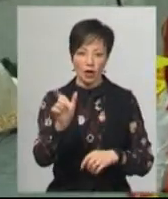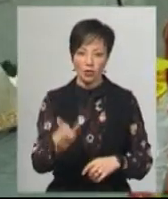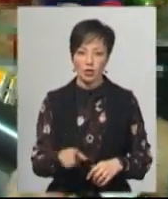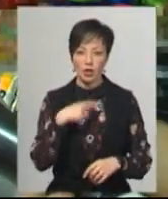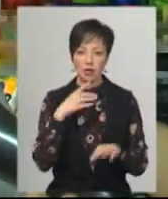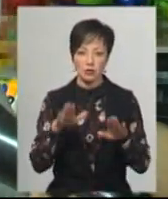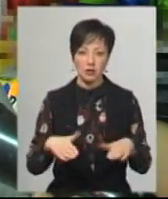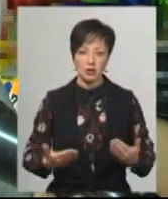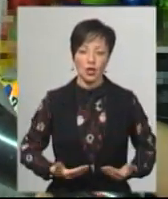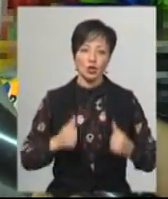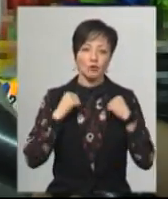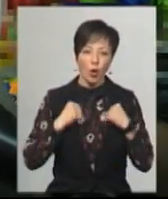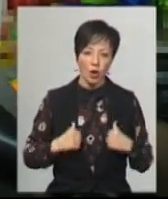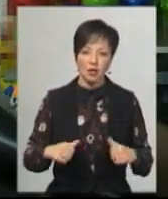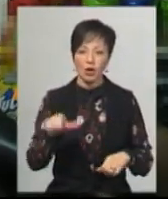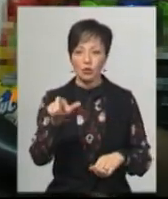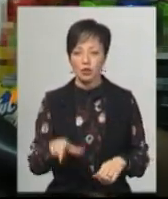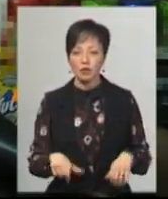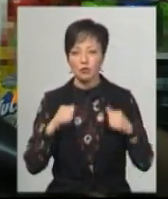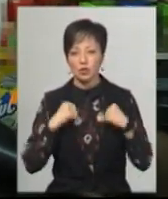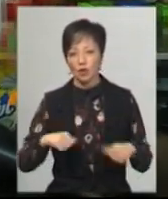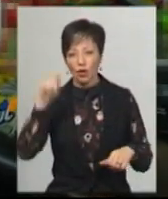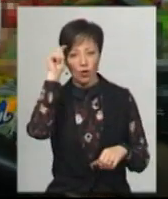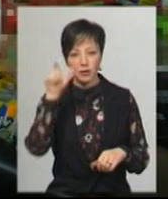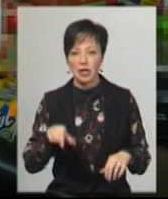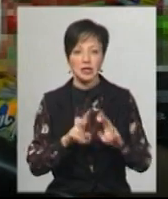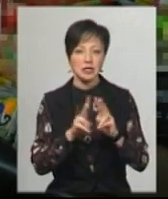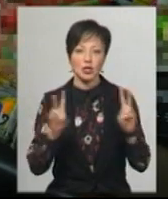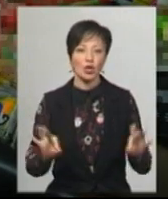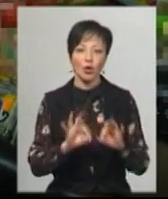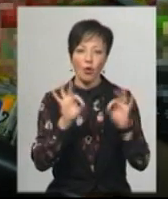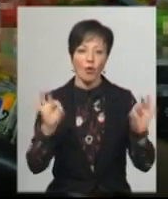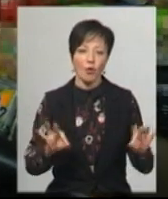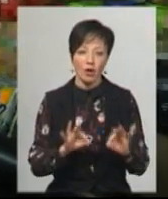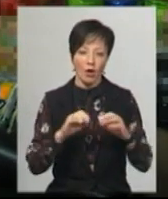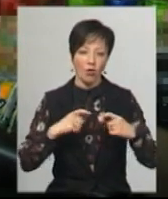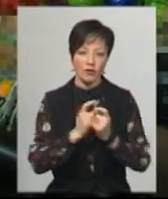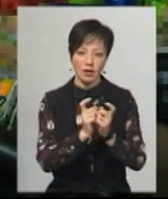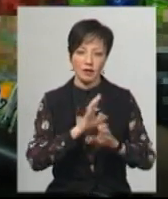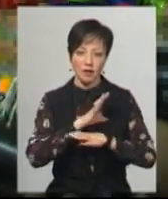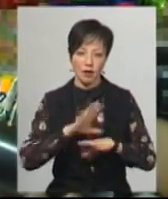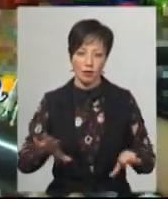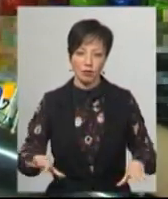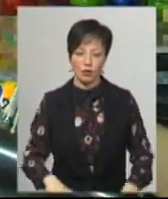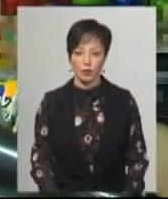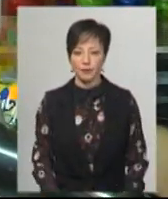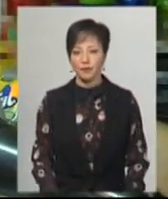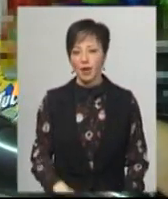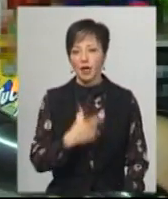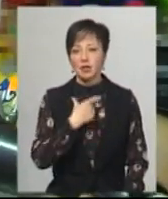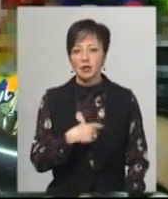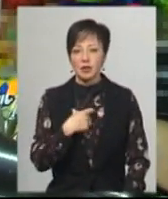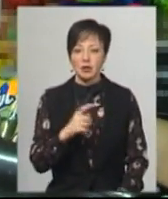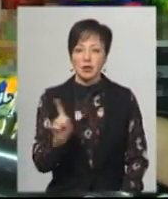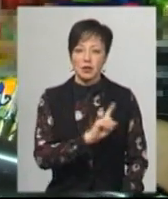Ярослава Грушко. Спокійна людина, спокійний хлопчисько. Ні з ким ніколи не було ніяких конфліктів. Він собі ходив